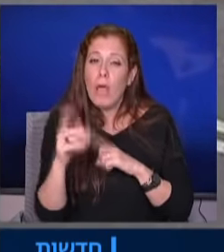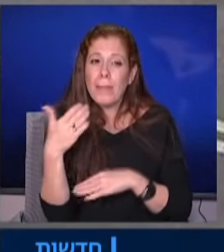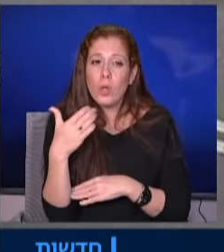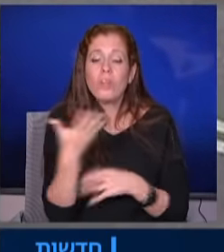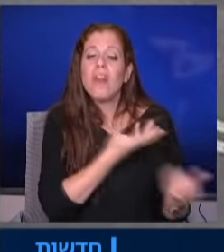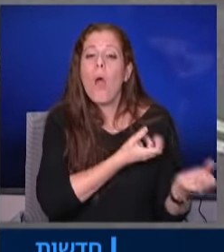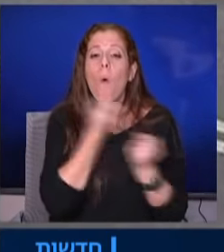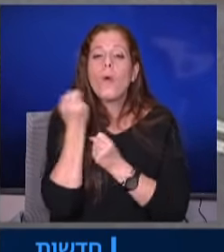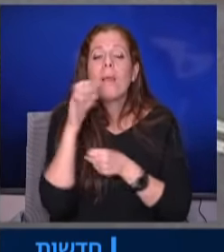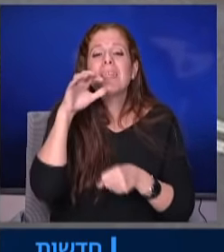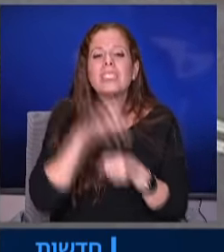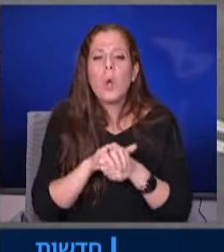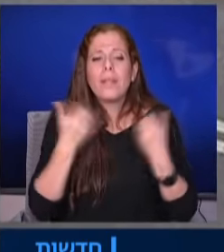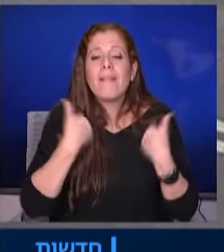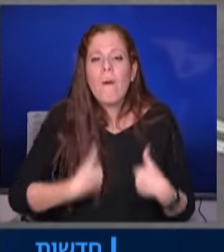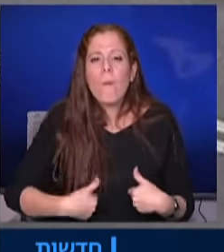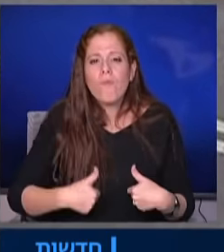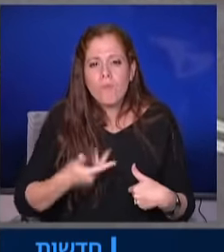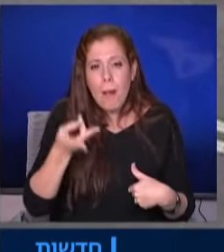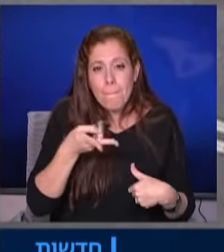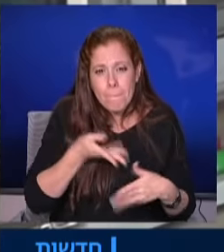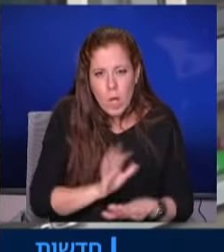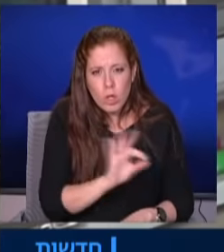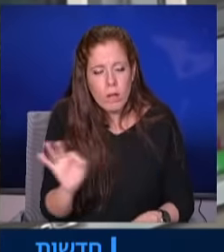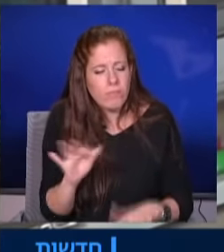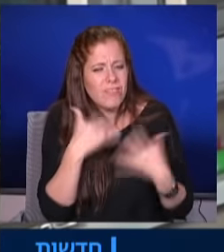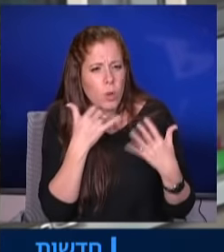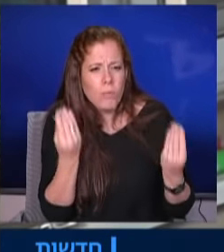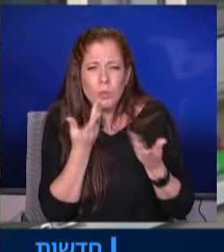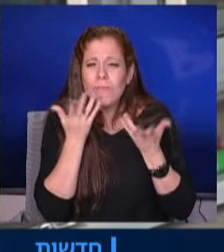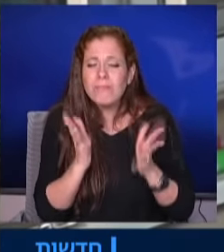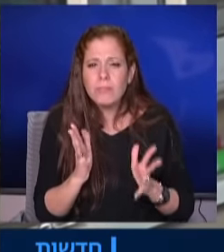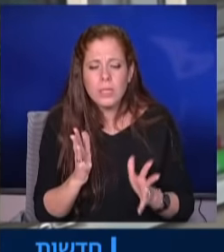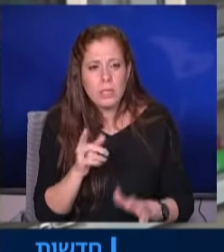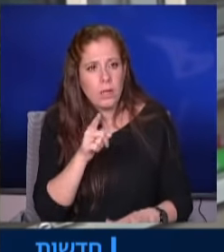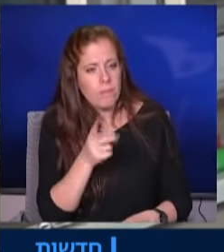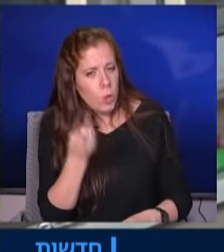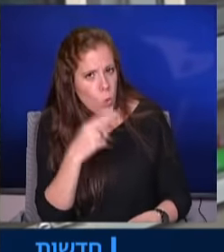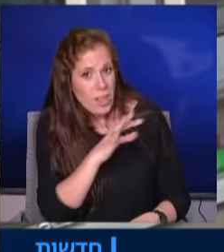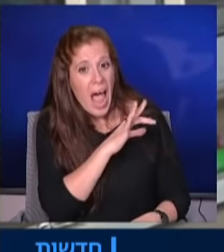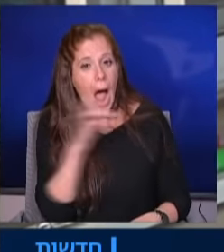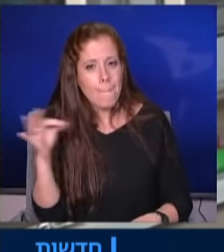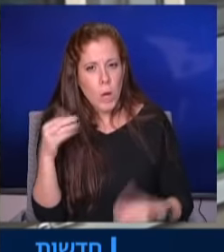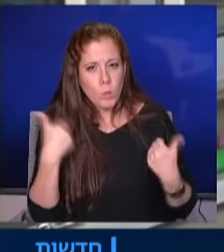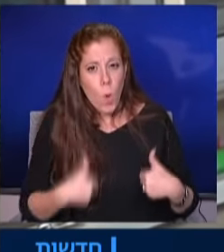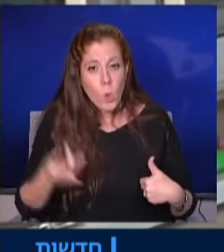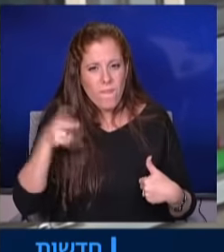בנם ותיארו מחזה מחריד. היו שם איזה כ-500 גופות נוספות. באותו מתחם איפה שהם היו, כלומר המצב שם